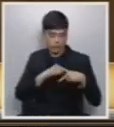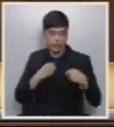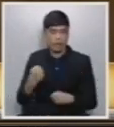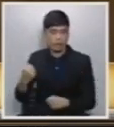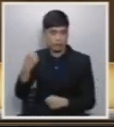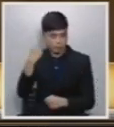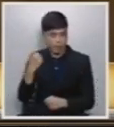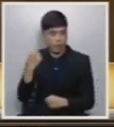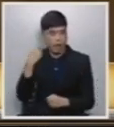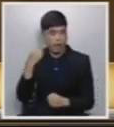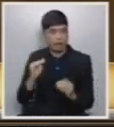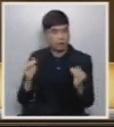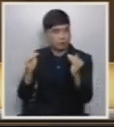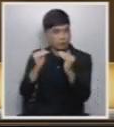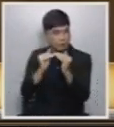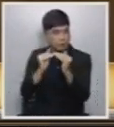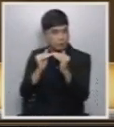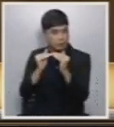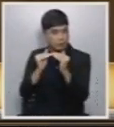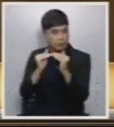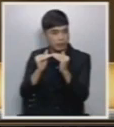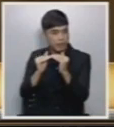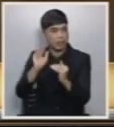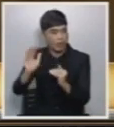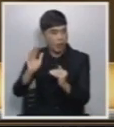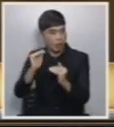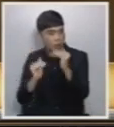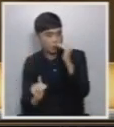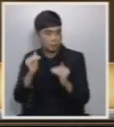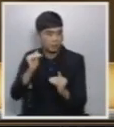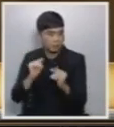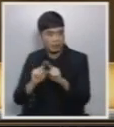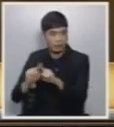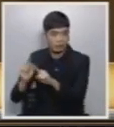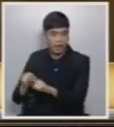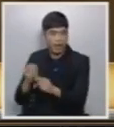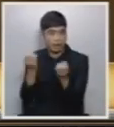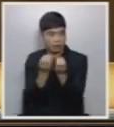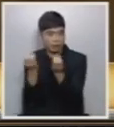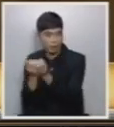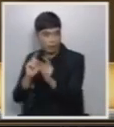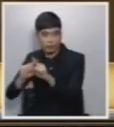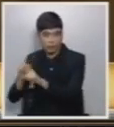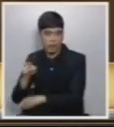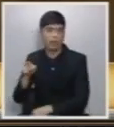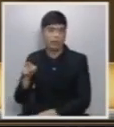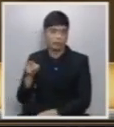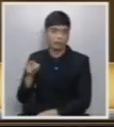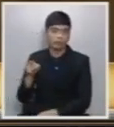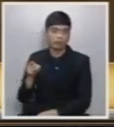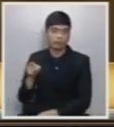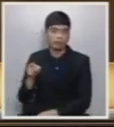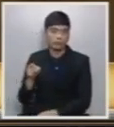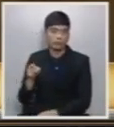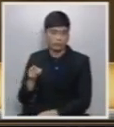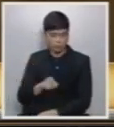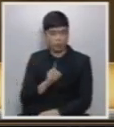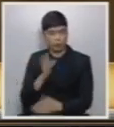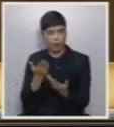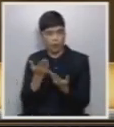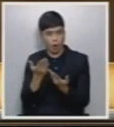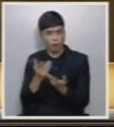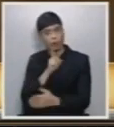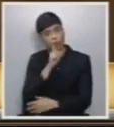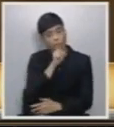ธิของพี่น้องประชาชนทั้งหมดเพราะว่าสิ่งที่ต้องฟังอีกเสียงอีกข้างก็คือว่าตัวแทนของชุมชนทั้ง38